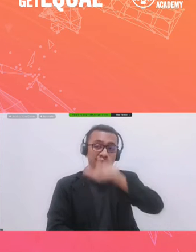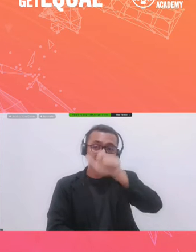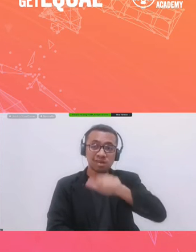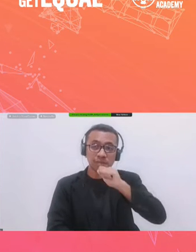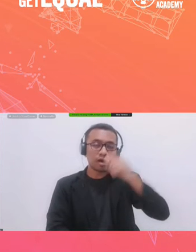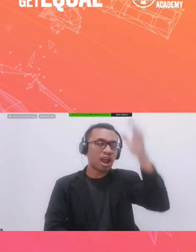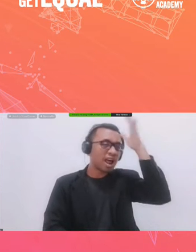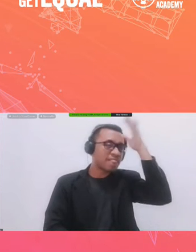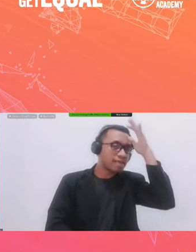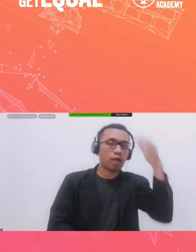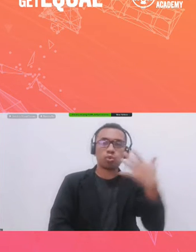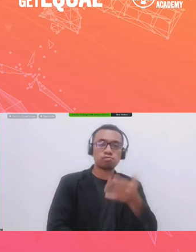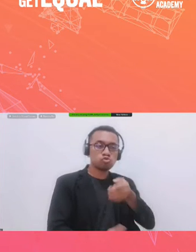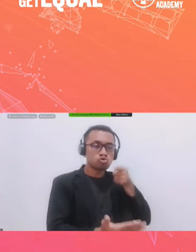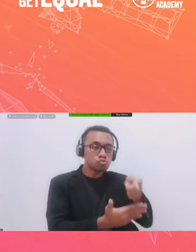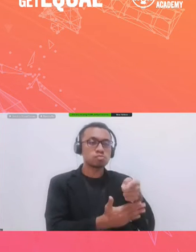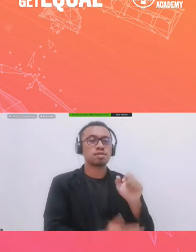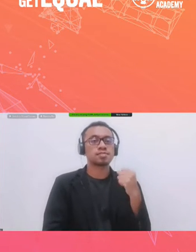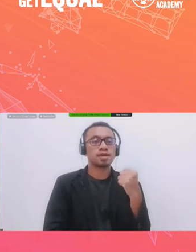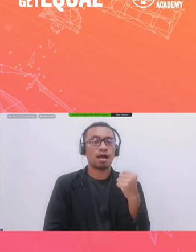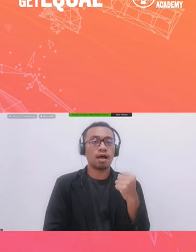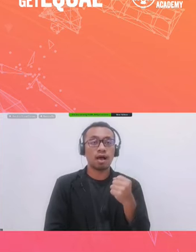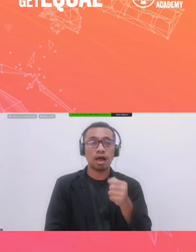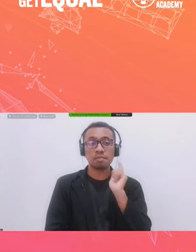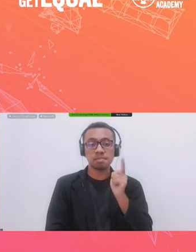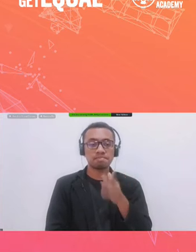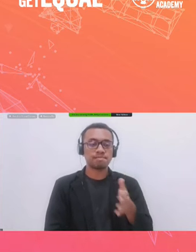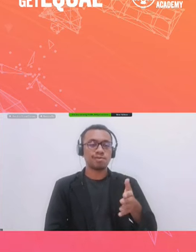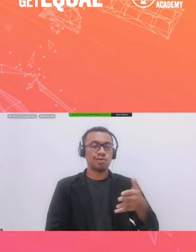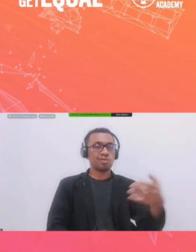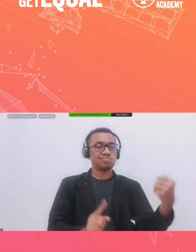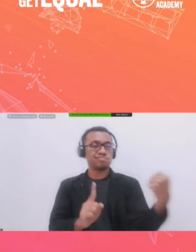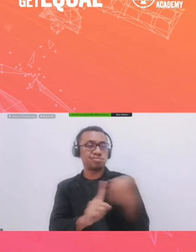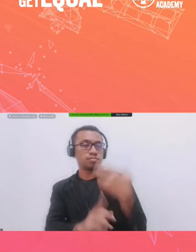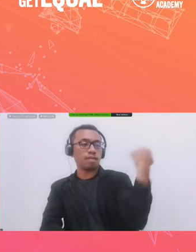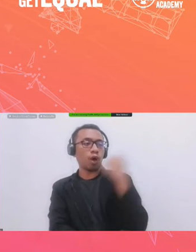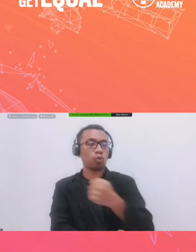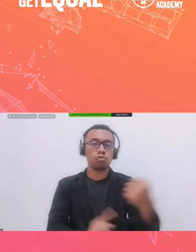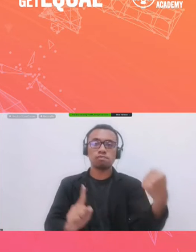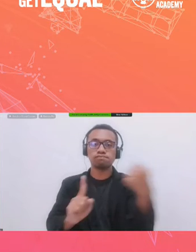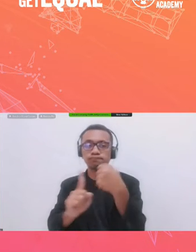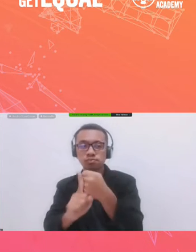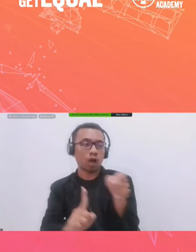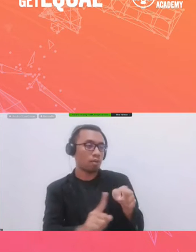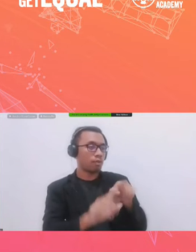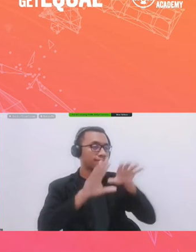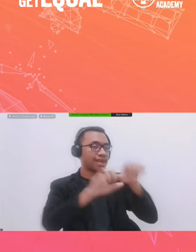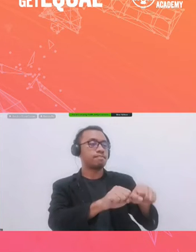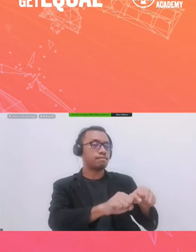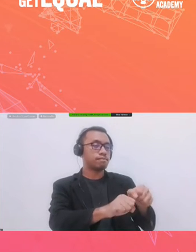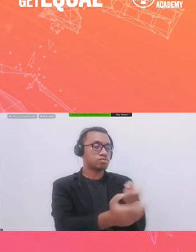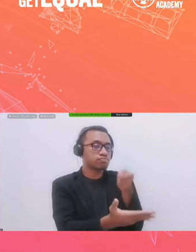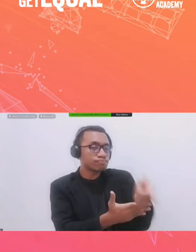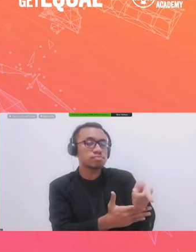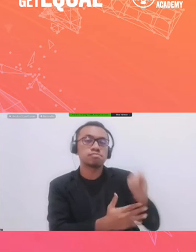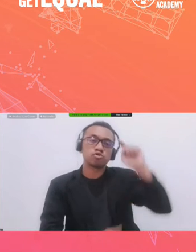kebal hukum, karena sulit untuk menindak ya, seperti itu. Dan ini juga KBGO ini